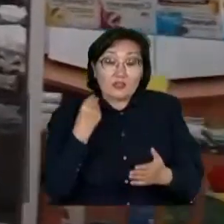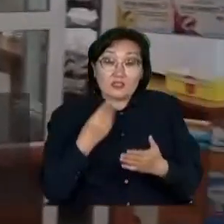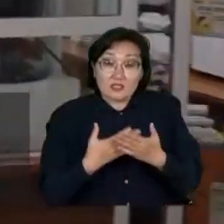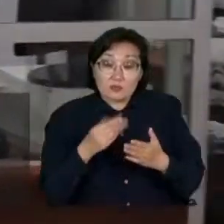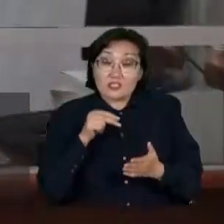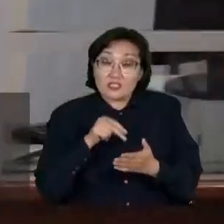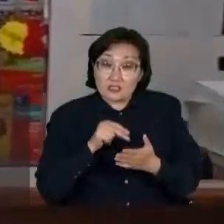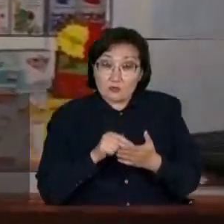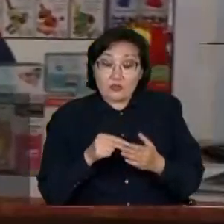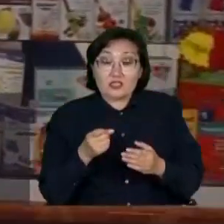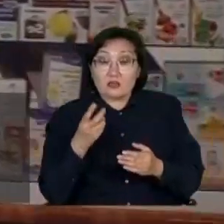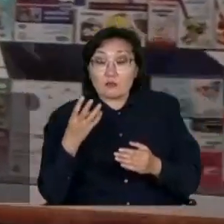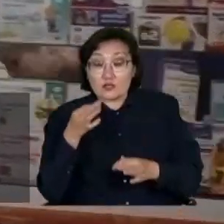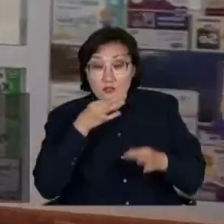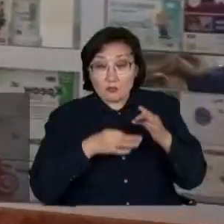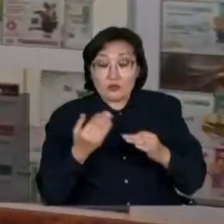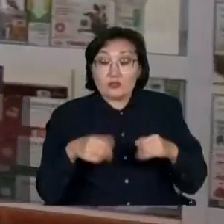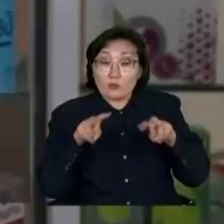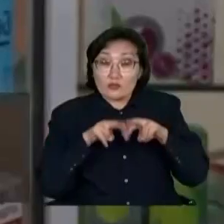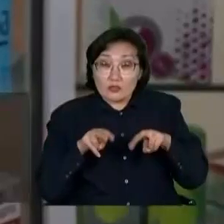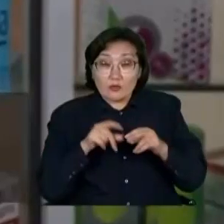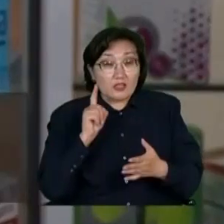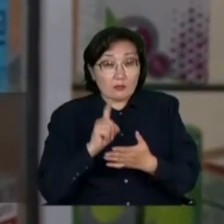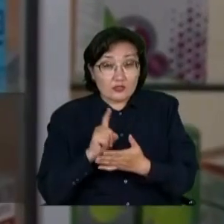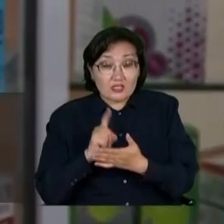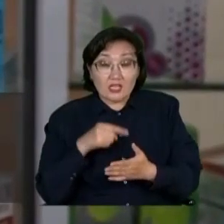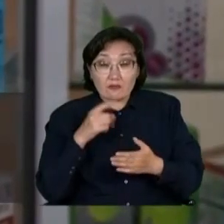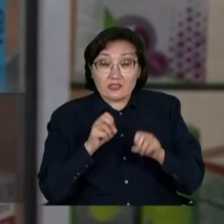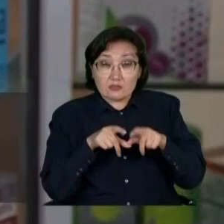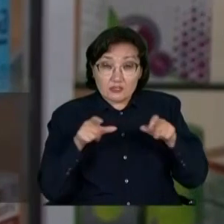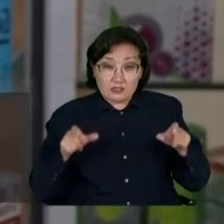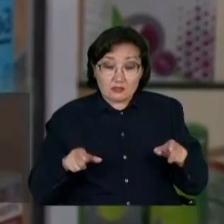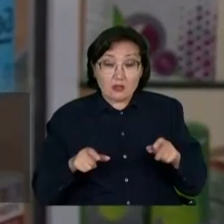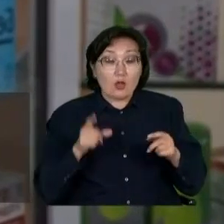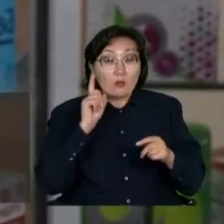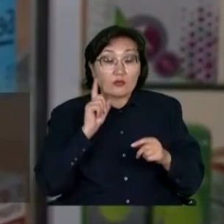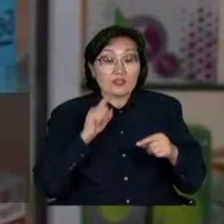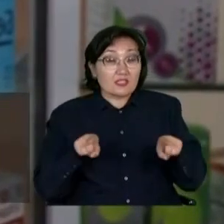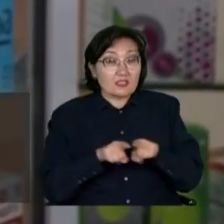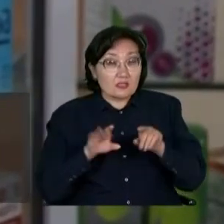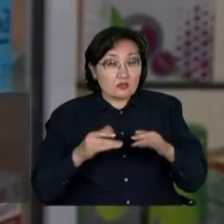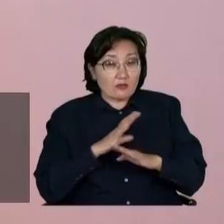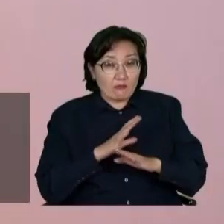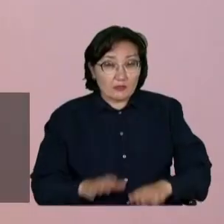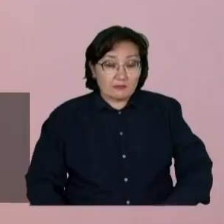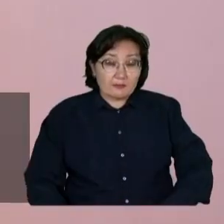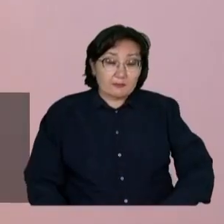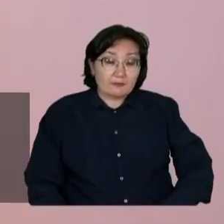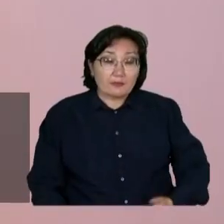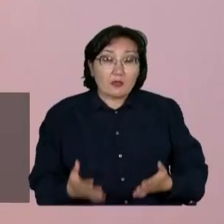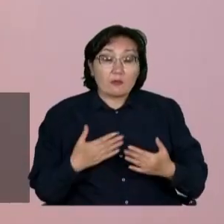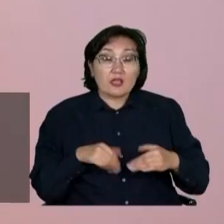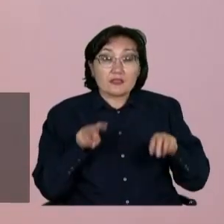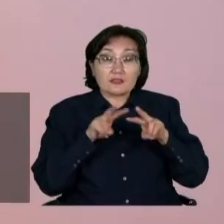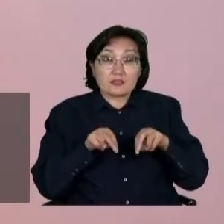предельной стоимости на ряд медикаментов, то их рассматривают в обязательном порядке, говорят специалисты. Но пока таких случаев не было. Мы